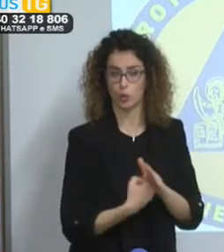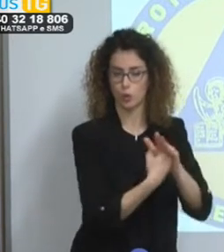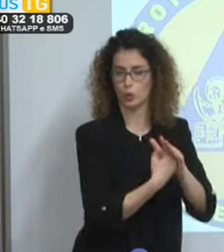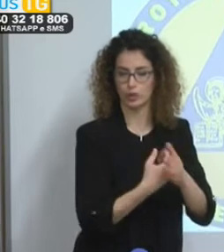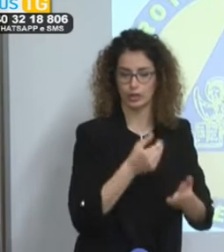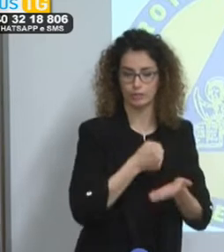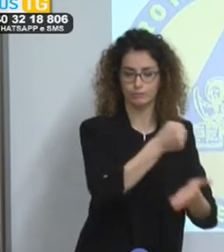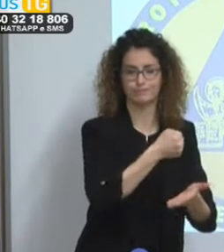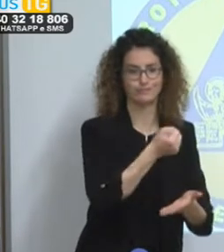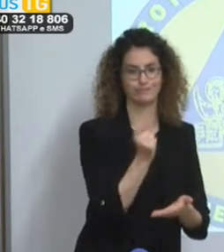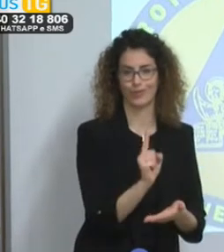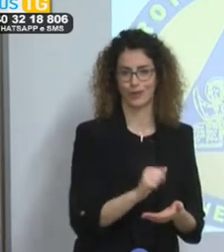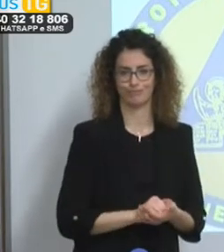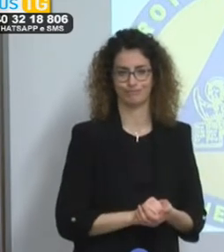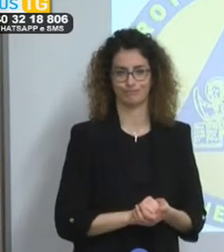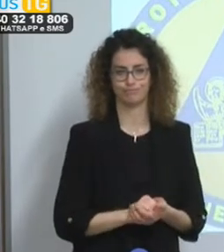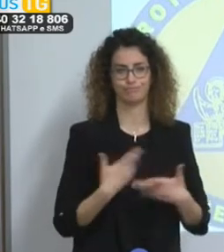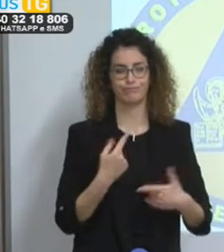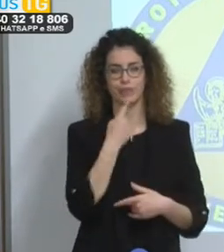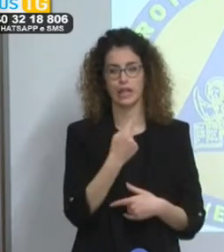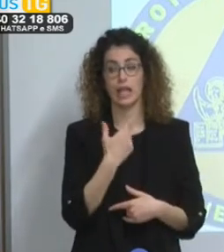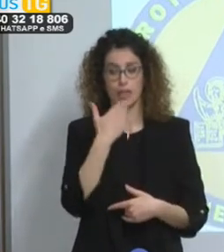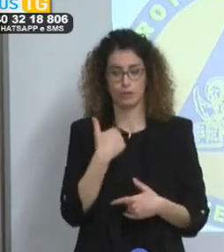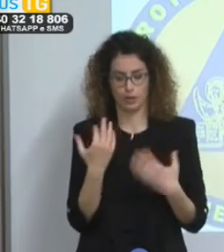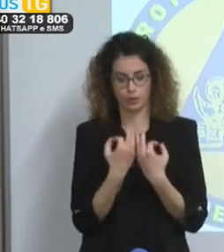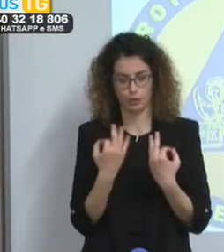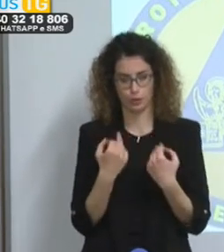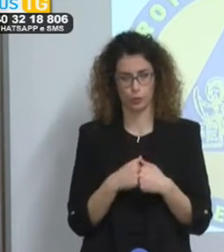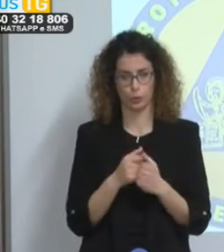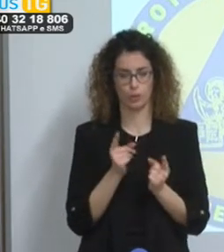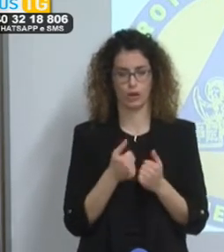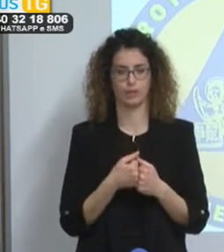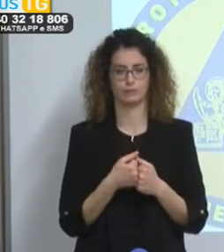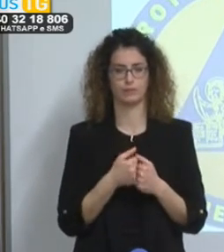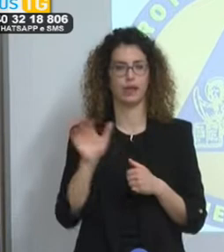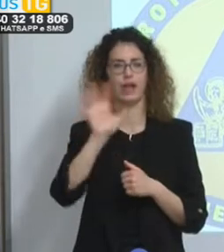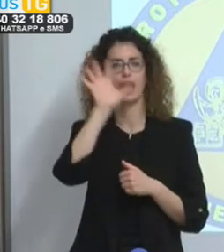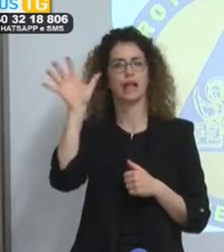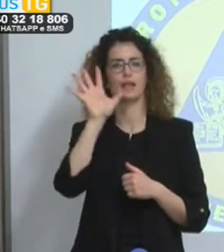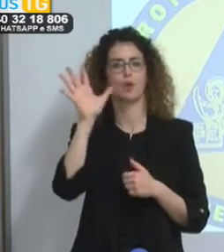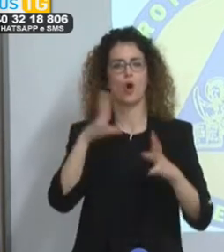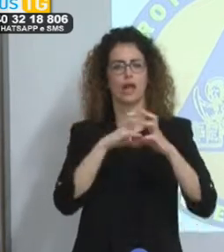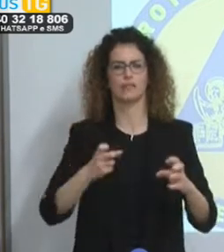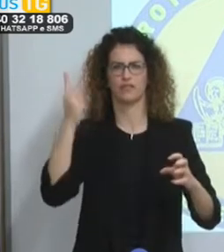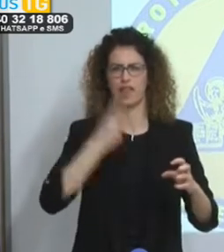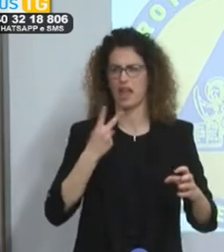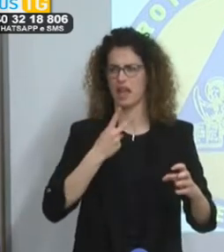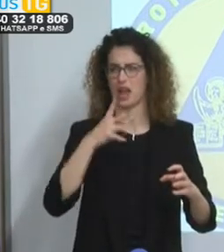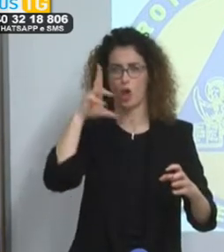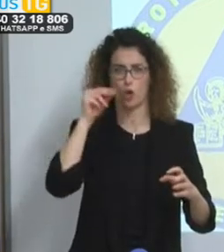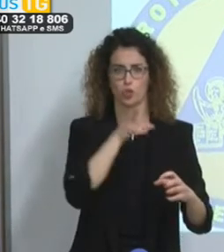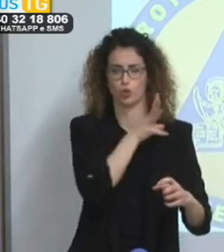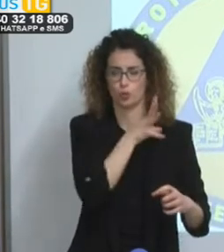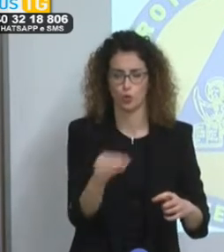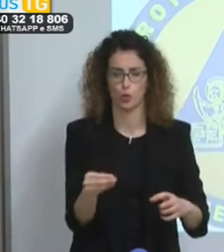Cioè, si dice, e secondo me è ragionevole, prendiamo come esempio aziende vere che tutti conoscono, cioè aziende che